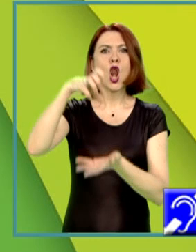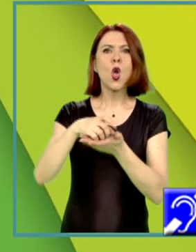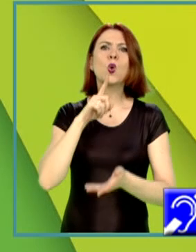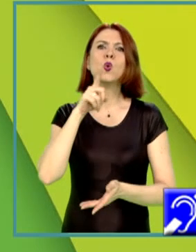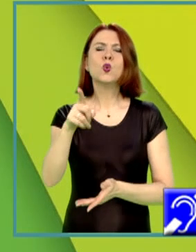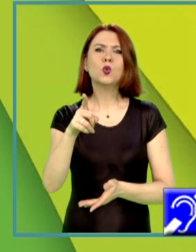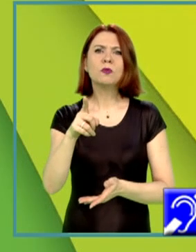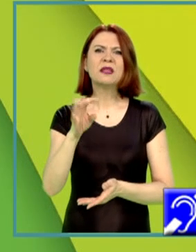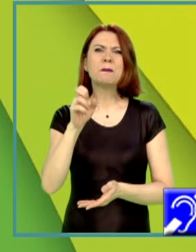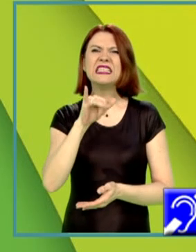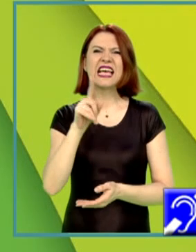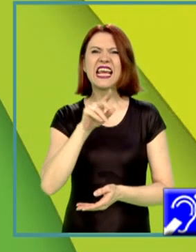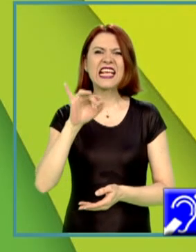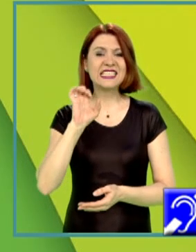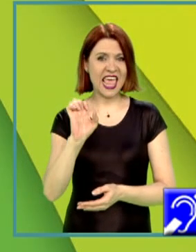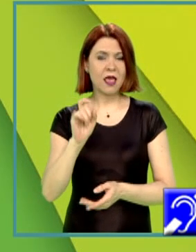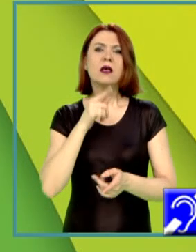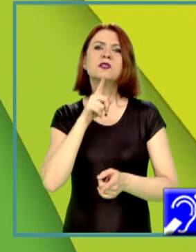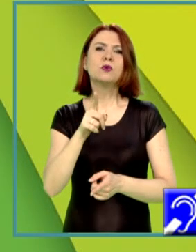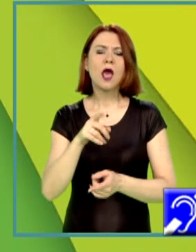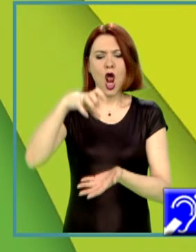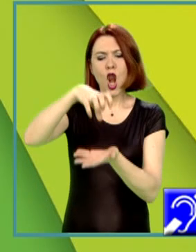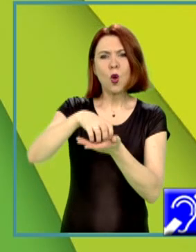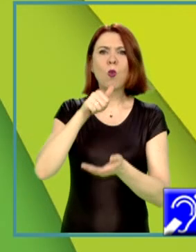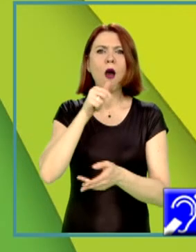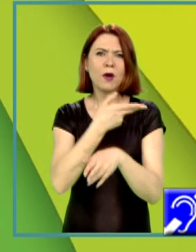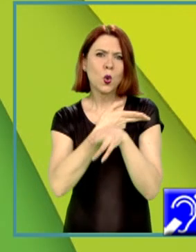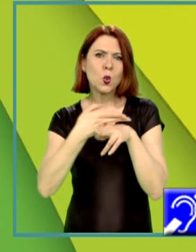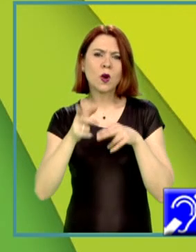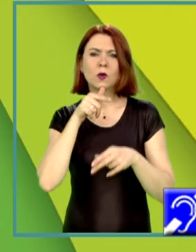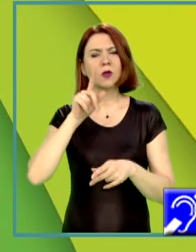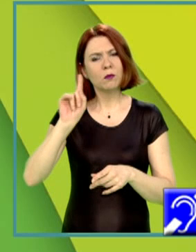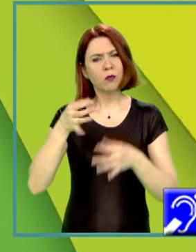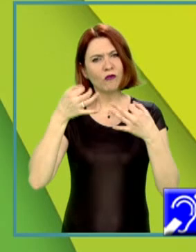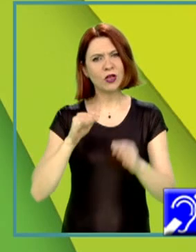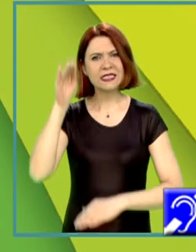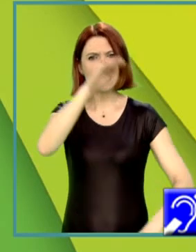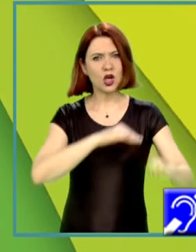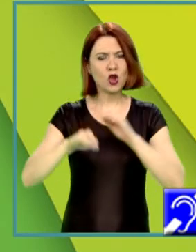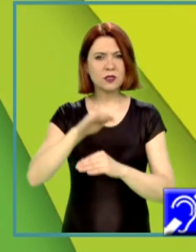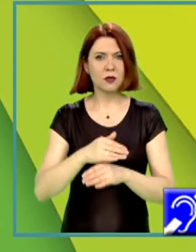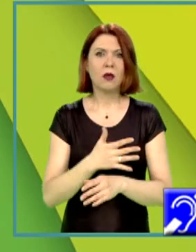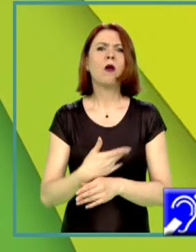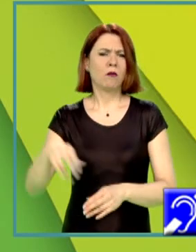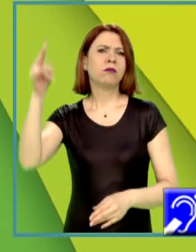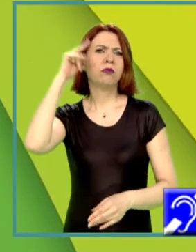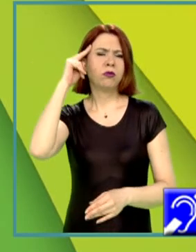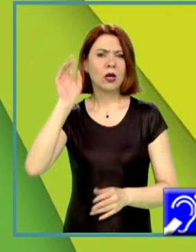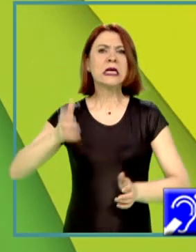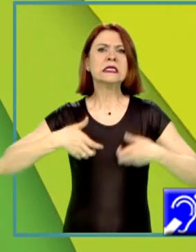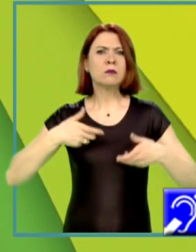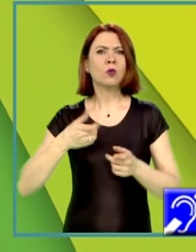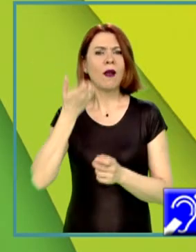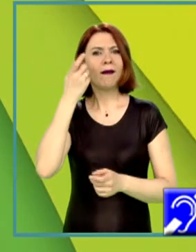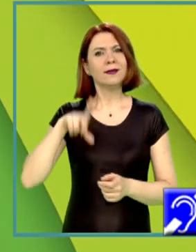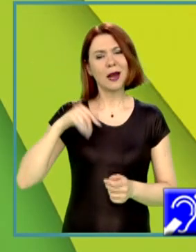pânză resurse Așa i Se spunea atunci porțiunii cu apă curată unde putea inota de mare prestigiu se bucura pe